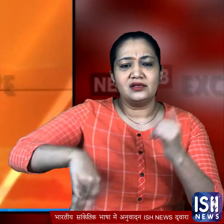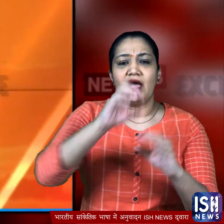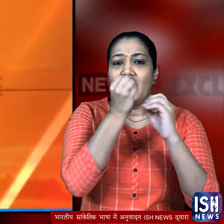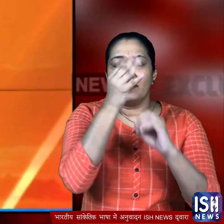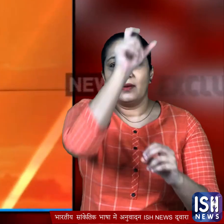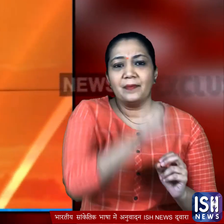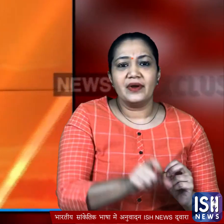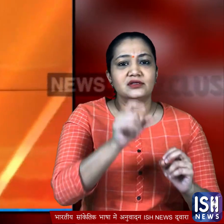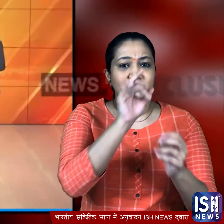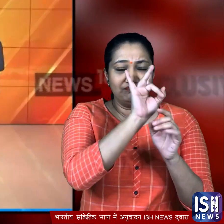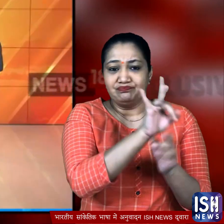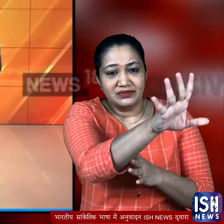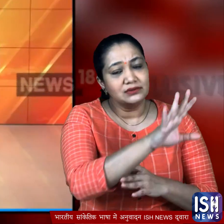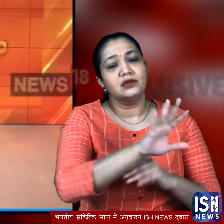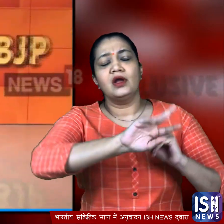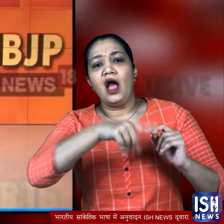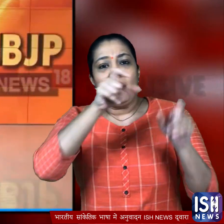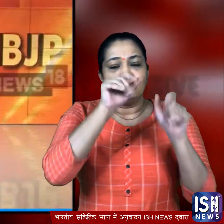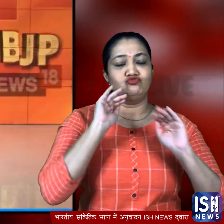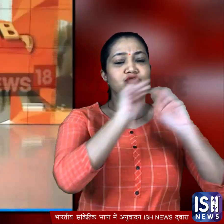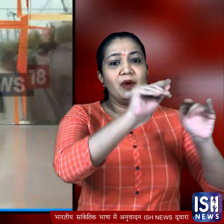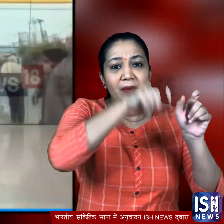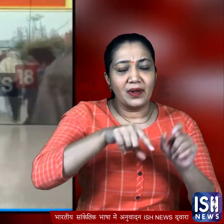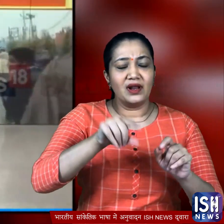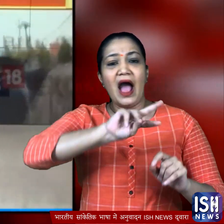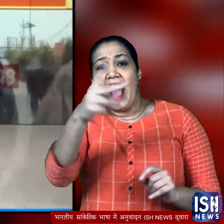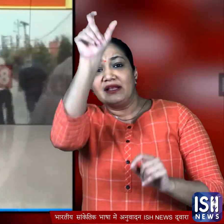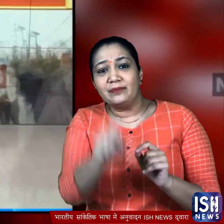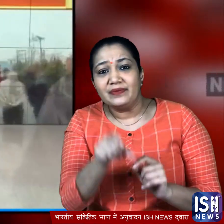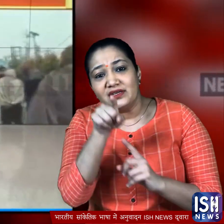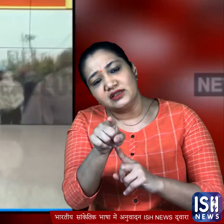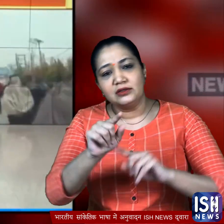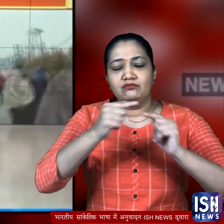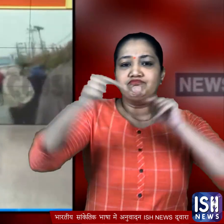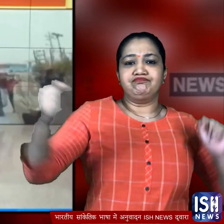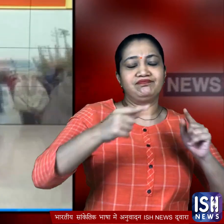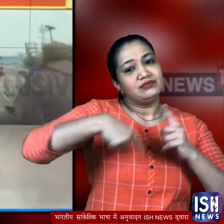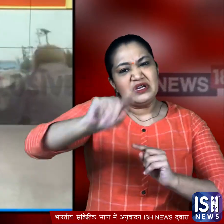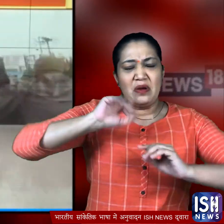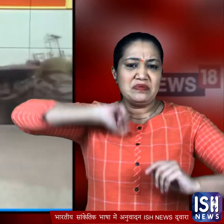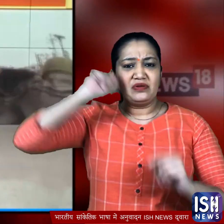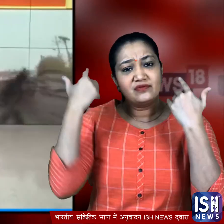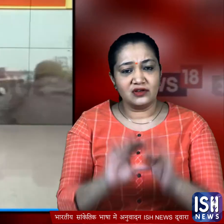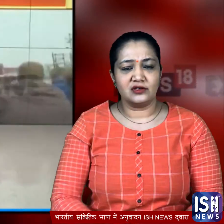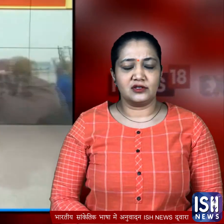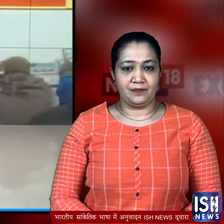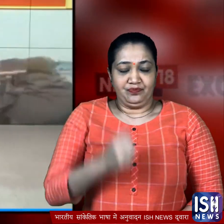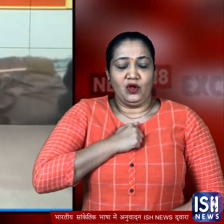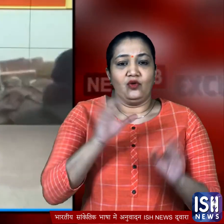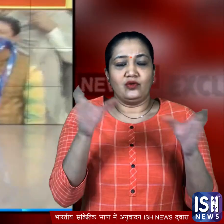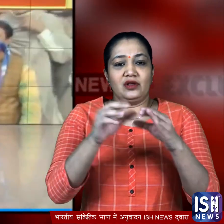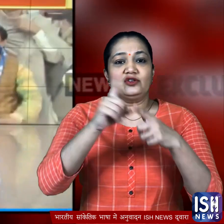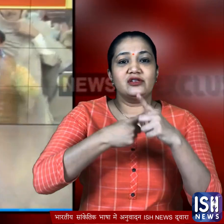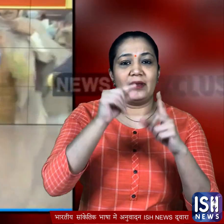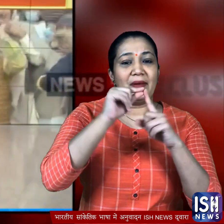मौजूदा बीजेपी विधायक का टिकट कटा तो उनके समर्थकों ने वहां से उतारे गए अपनी ही पार्टी के उम्मीदवार के खिलाफ बगावत छेड़ दी। वहां बीजेपी ने अपने जाट